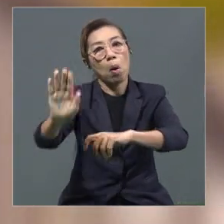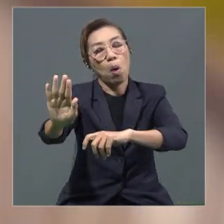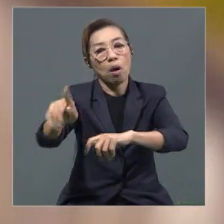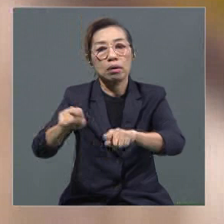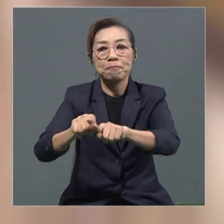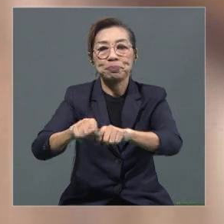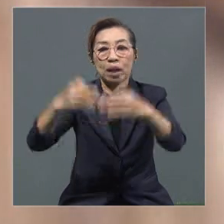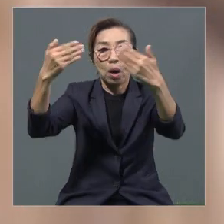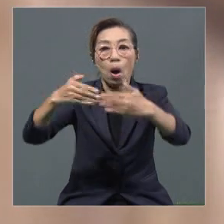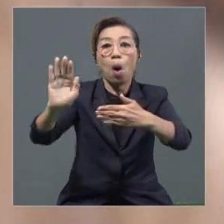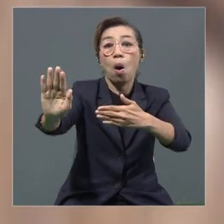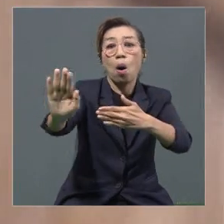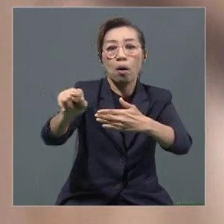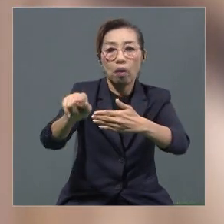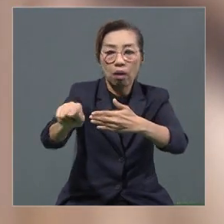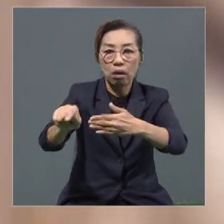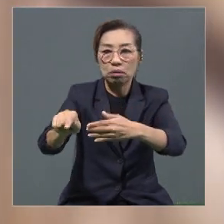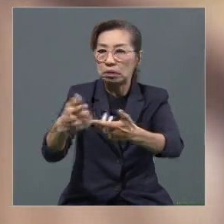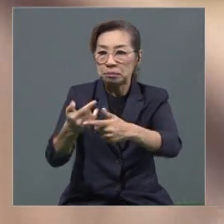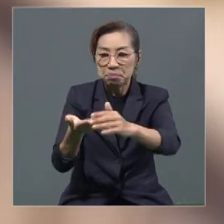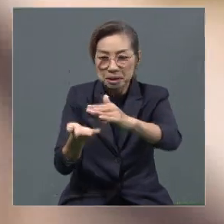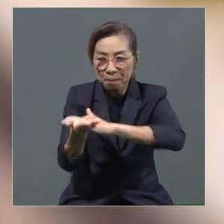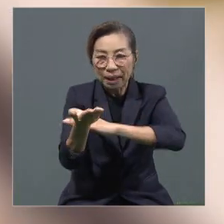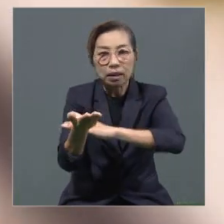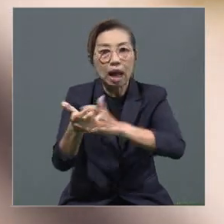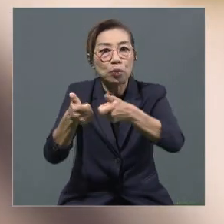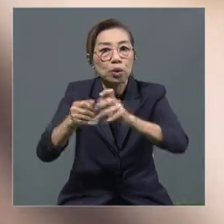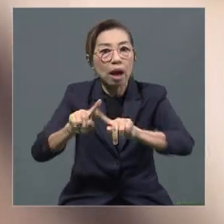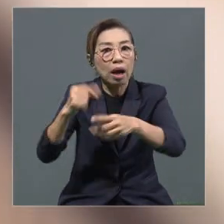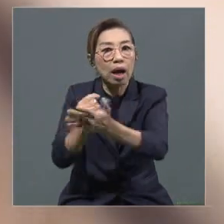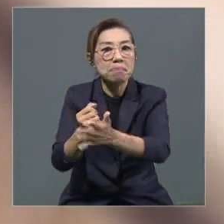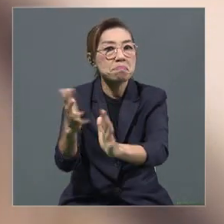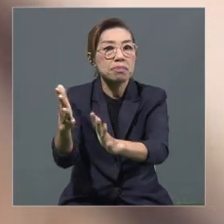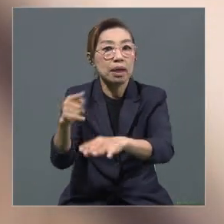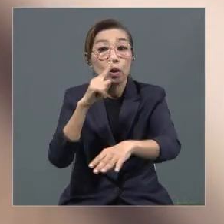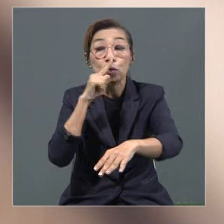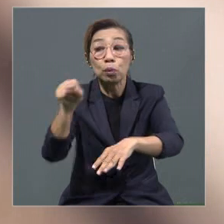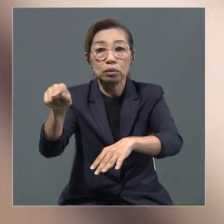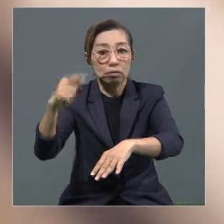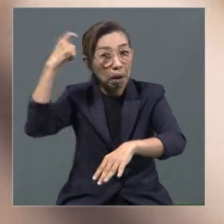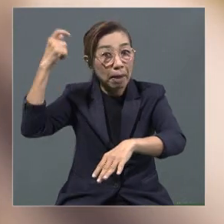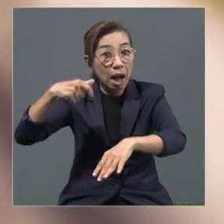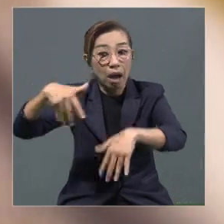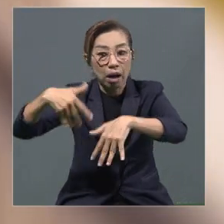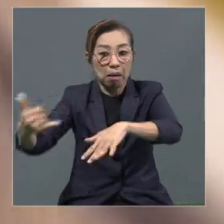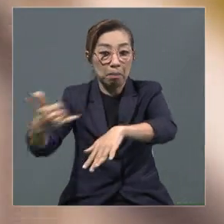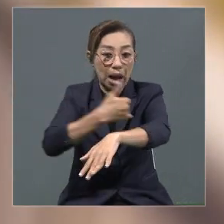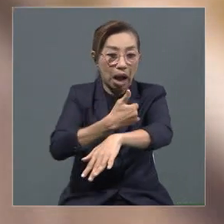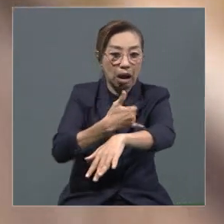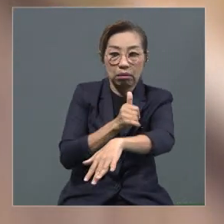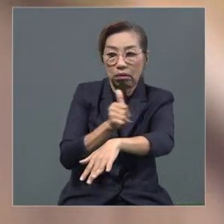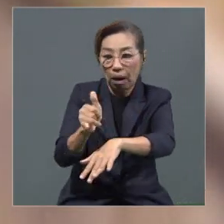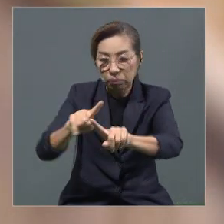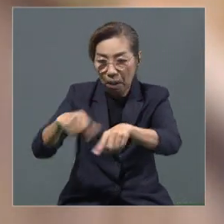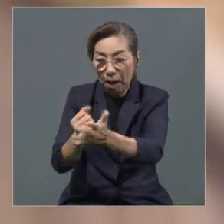ออกบัตรข้ามแดนชั่วคราวของฝั่งเขาว่ามันขัดข้องเพราะฉะนั้นถ้าเขาไม่มีบัตรเขาข้ามกลับมาเขากลับไปไม่ได้นะฮะส่วนด่านพรมแดนมิตรภา